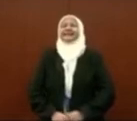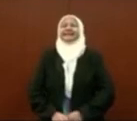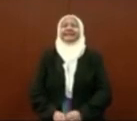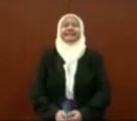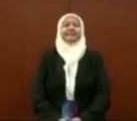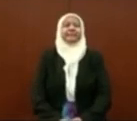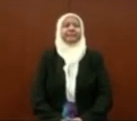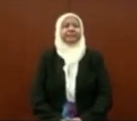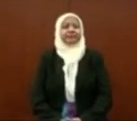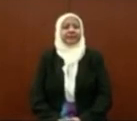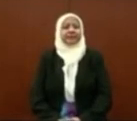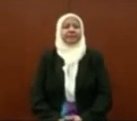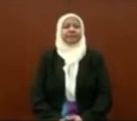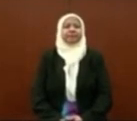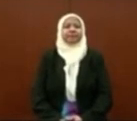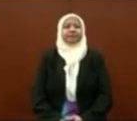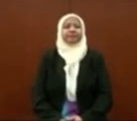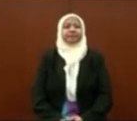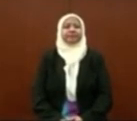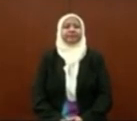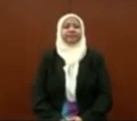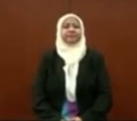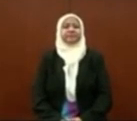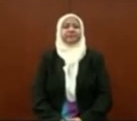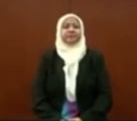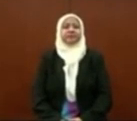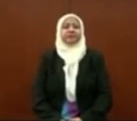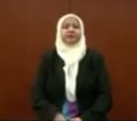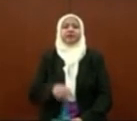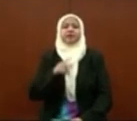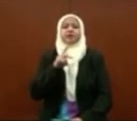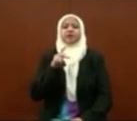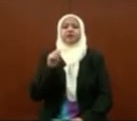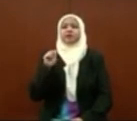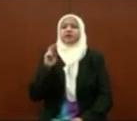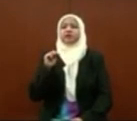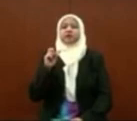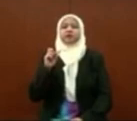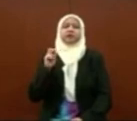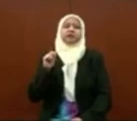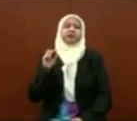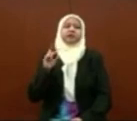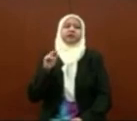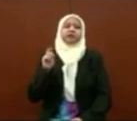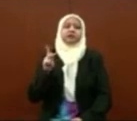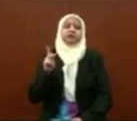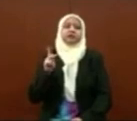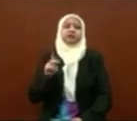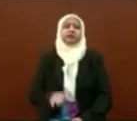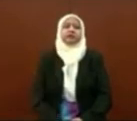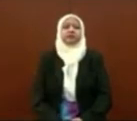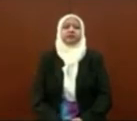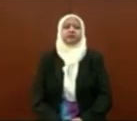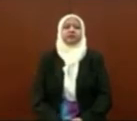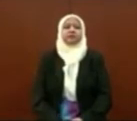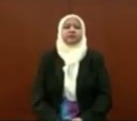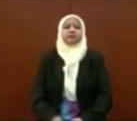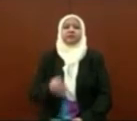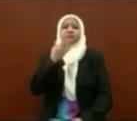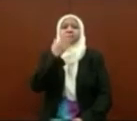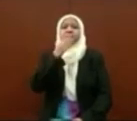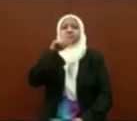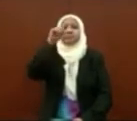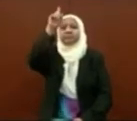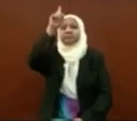five Cilegon yang format kota anggrek resep Mama cantik ke Snowman rohim Alhamdulillah